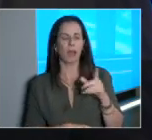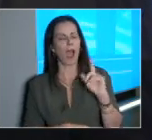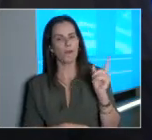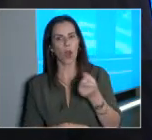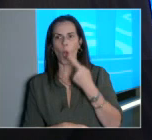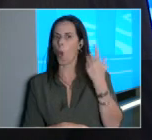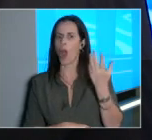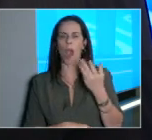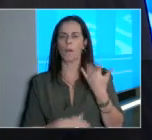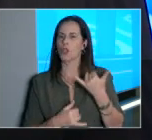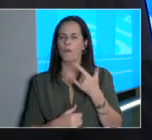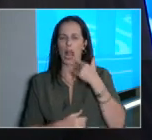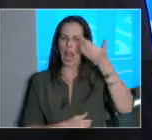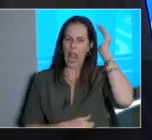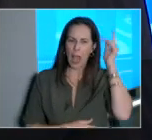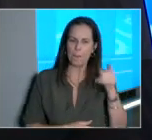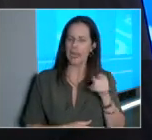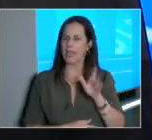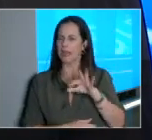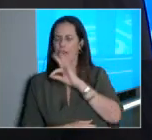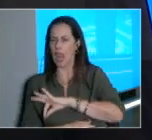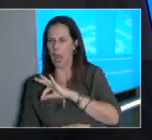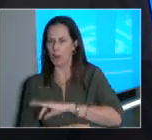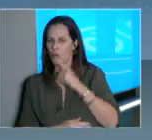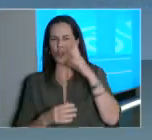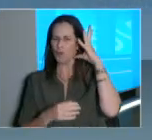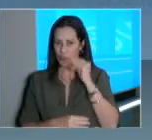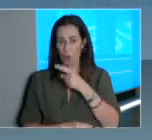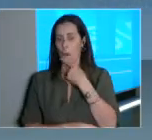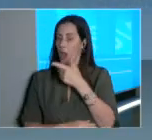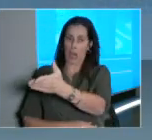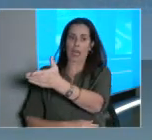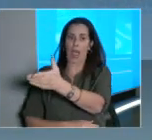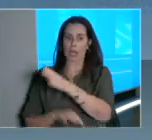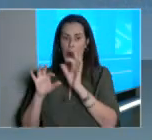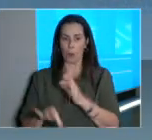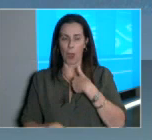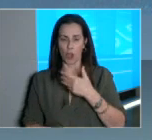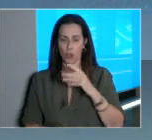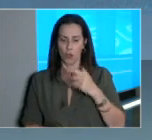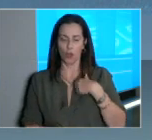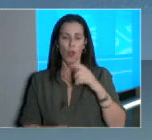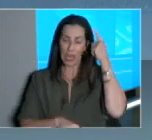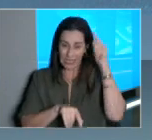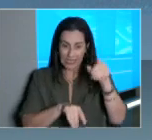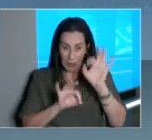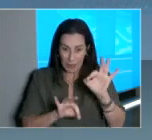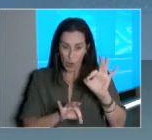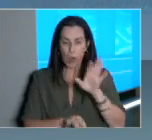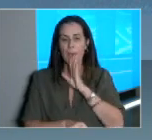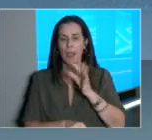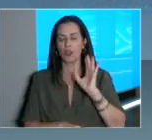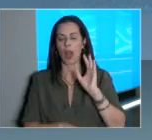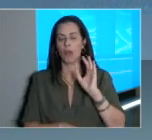כולם יקפצו על האמירה הזאת, לפיד וליברמן ואחרים, ויגידו, הנה, זה בדיוק מה שאנחנו, על זה אנחנו הולכים